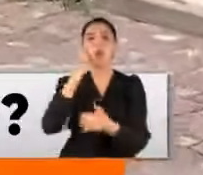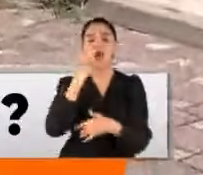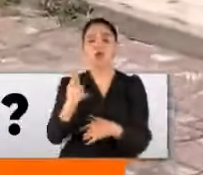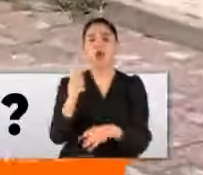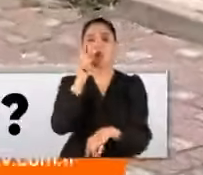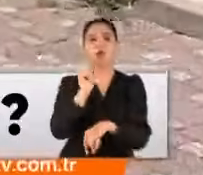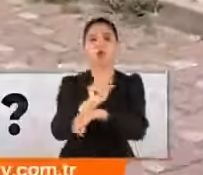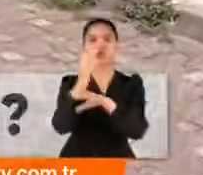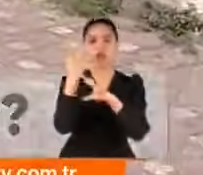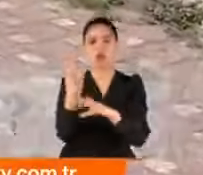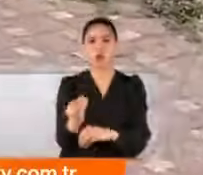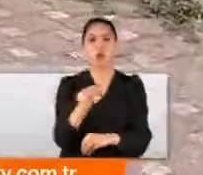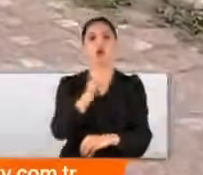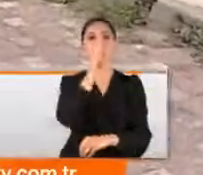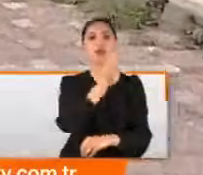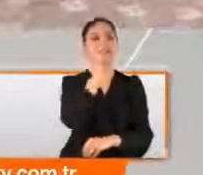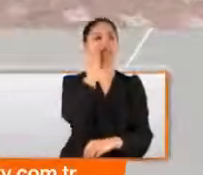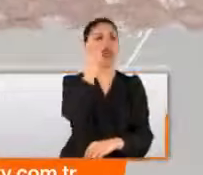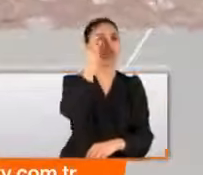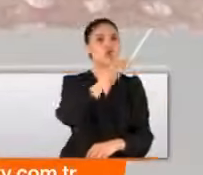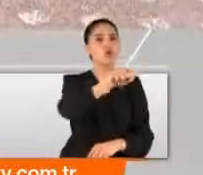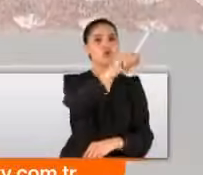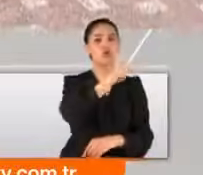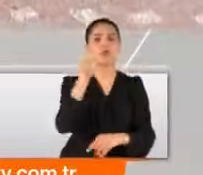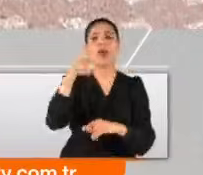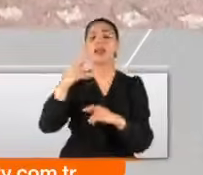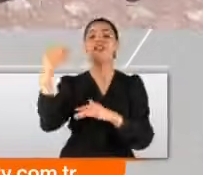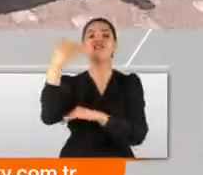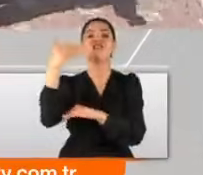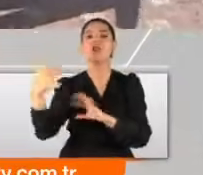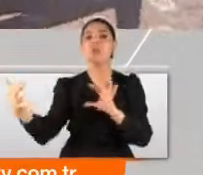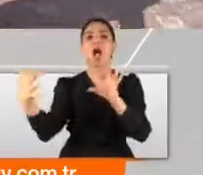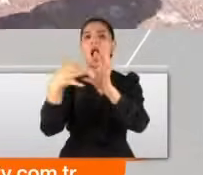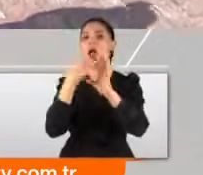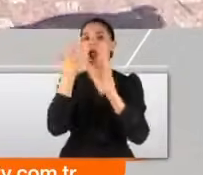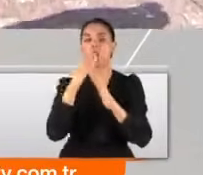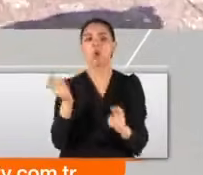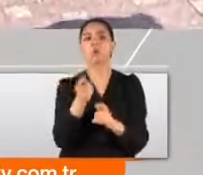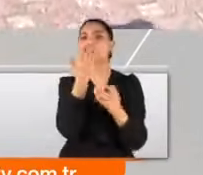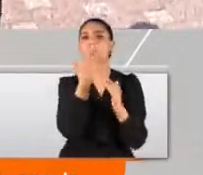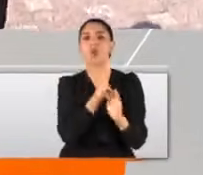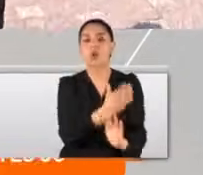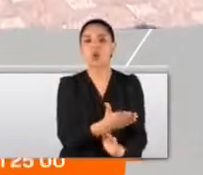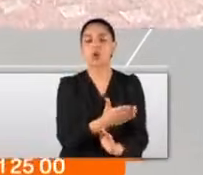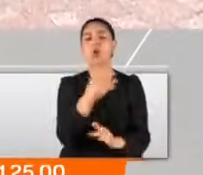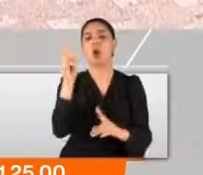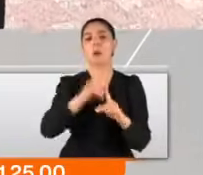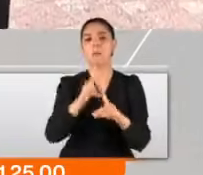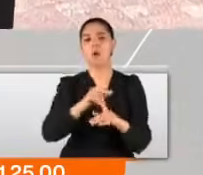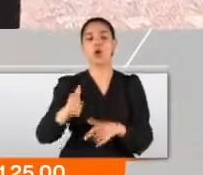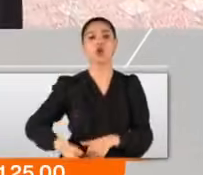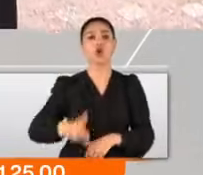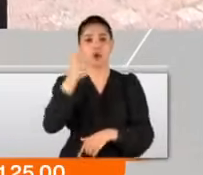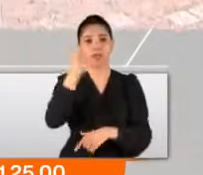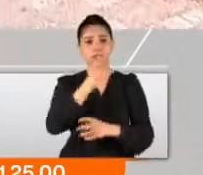şüphelinin holdingle hiçbir bağlantısının olmadığı ortaya çıktı. Yani hiçbiri holding çalışanı değildi, ancak polis güvenlik